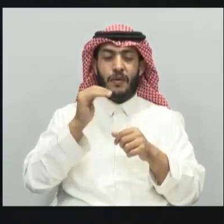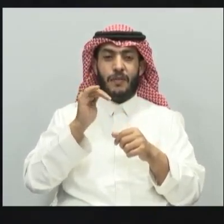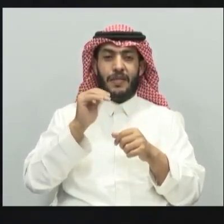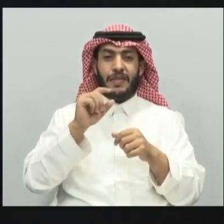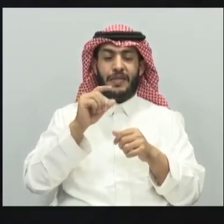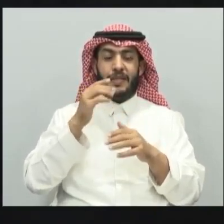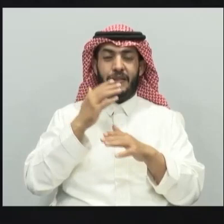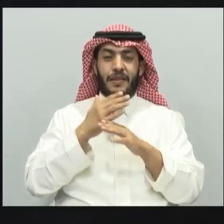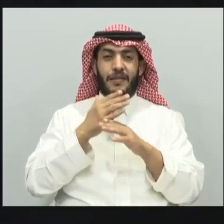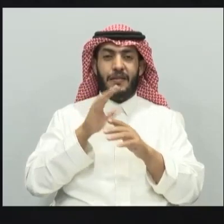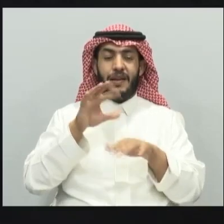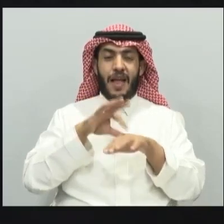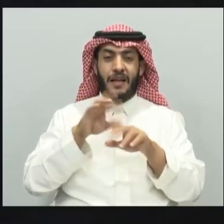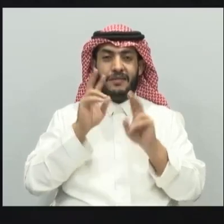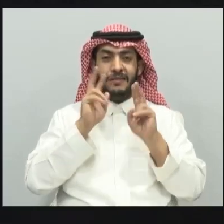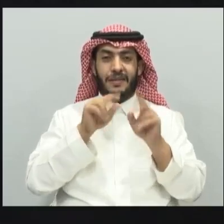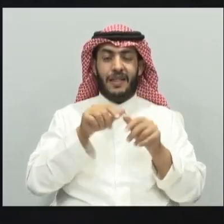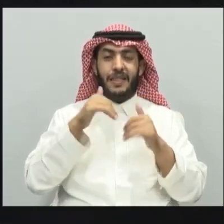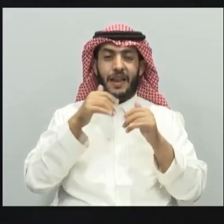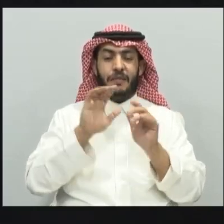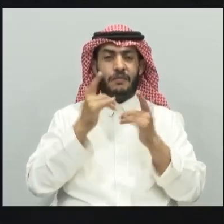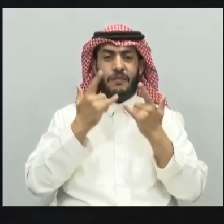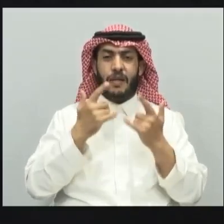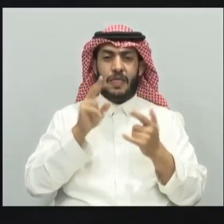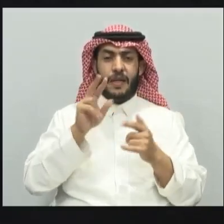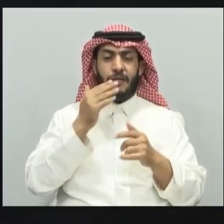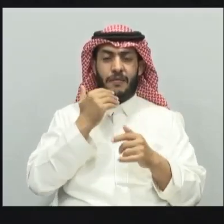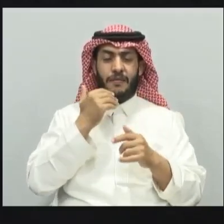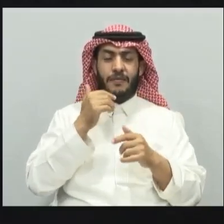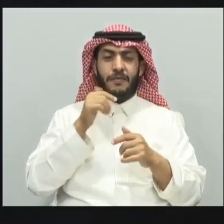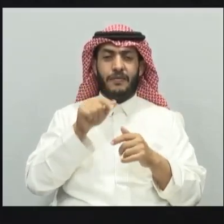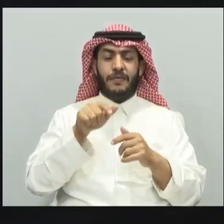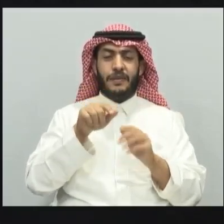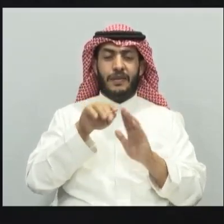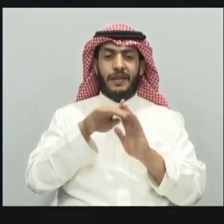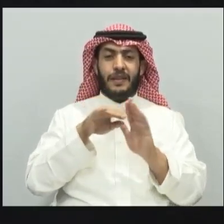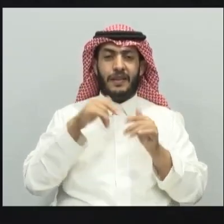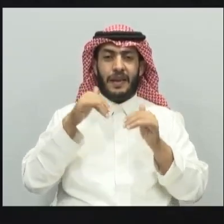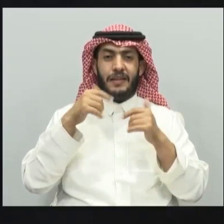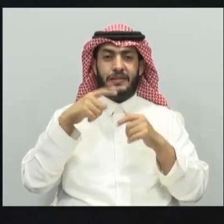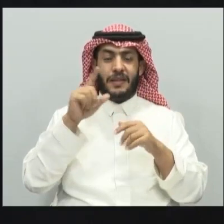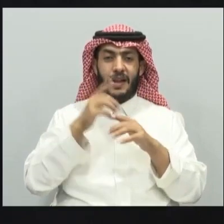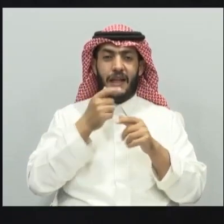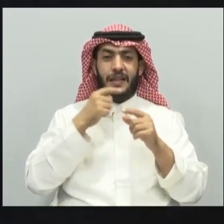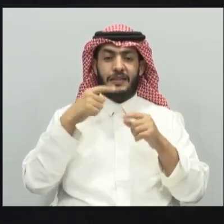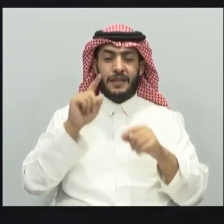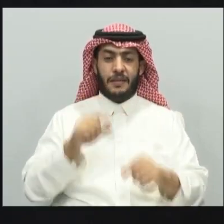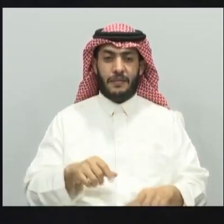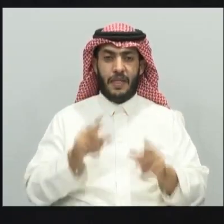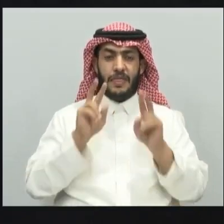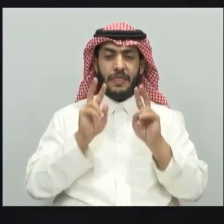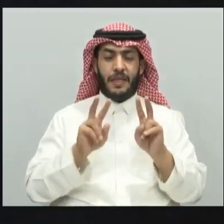المصفى لماذا ليوهموا ان الاسناد خال من الكذاب فيروجل على انه حديث صحيح